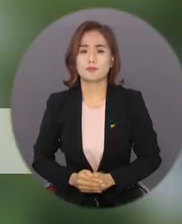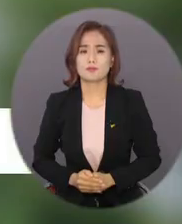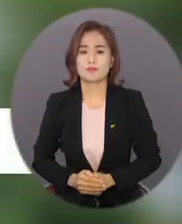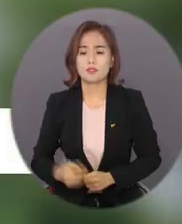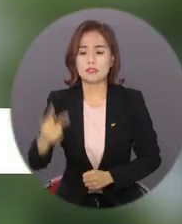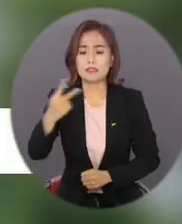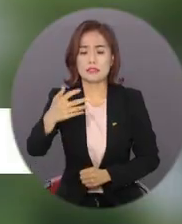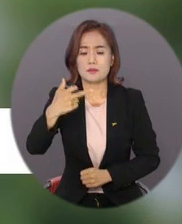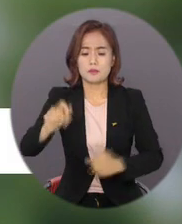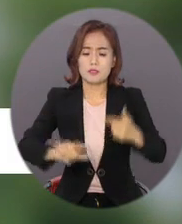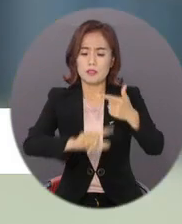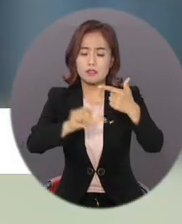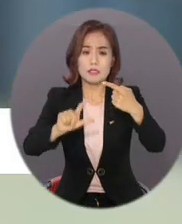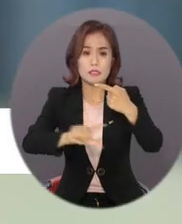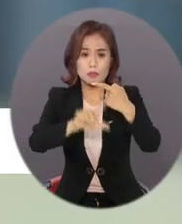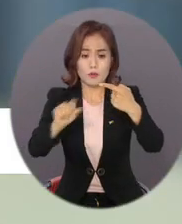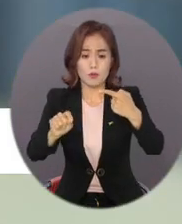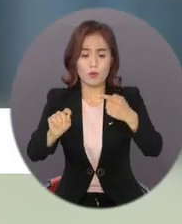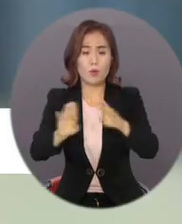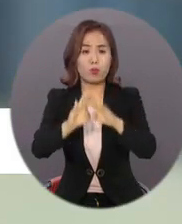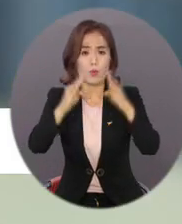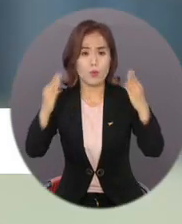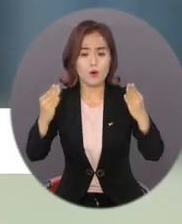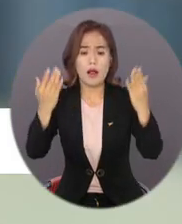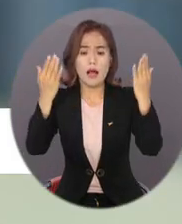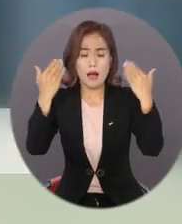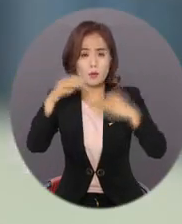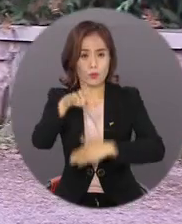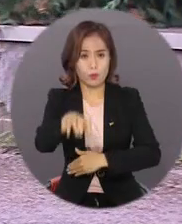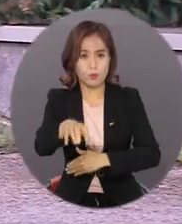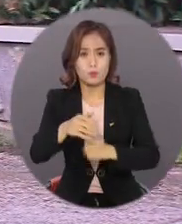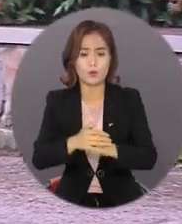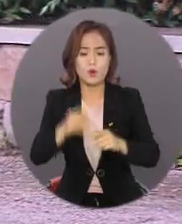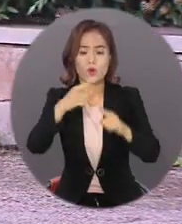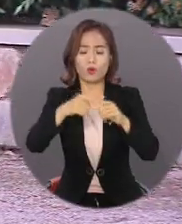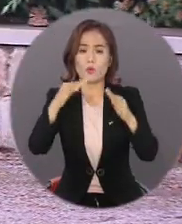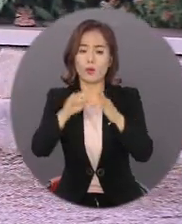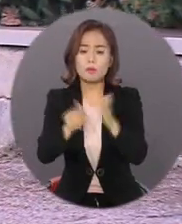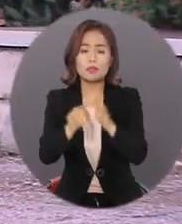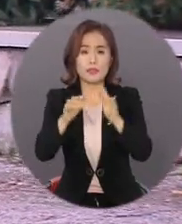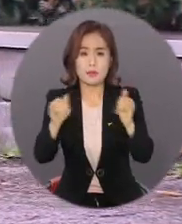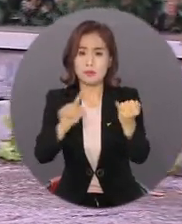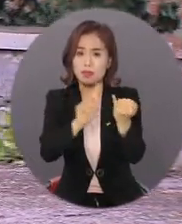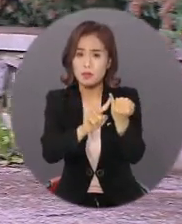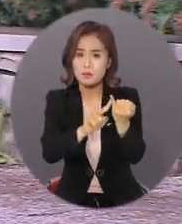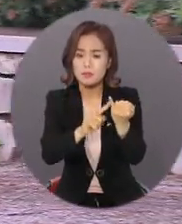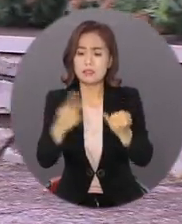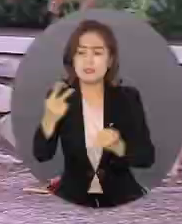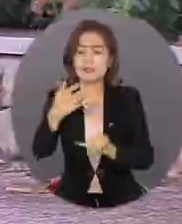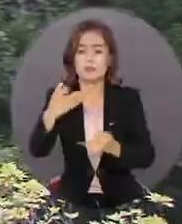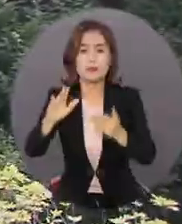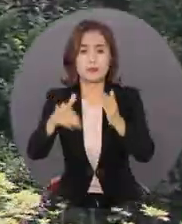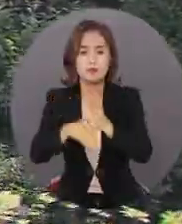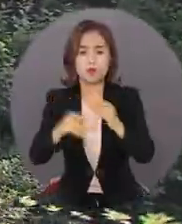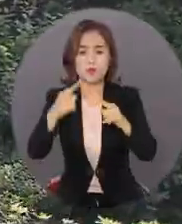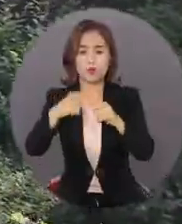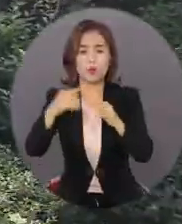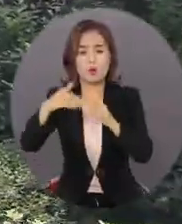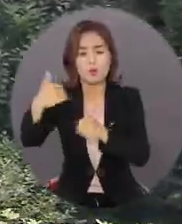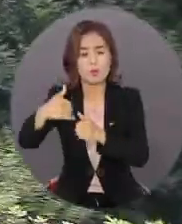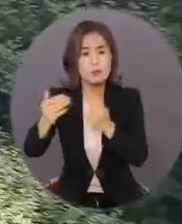지난 2017년 1월 문을 연 여수의 한 비인가 대안학교. 교회 신도였던 A양은 지난 2018년 교회의